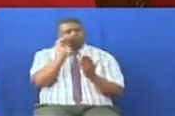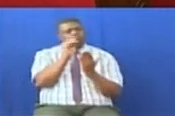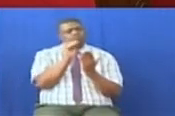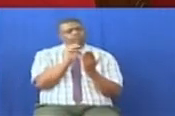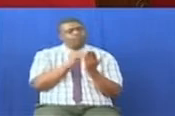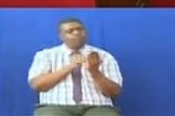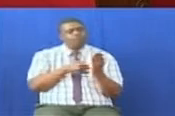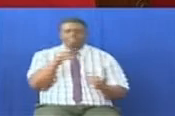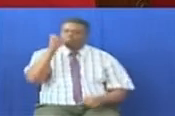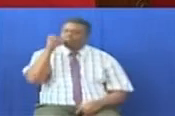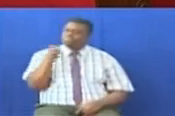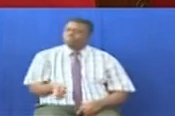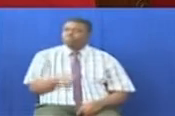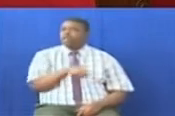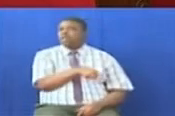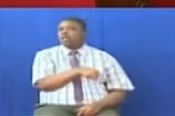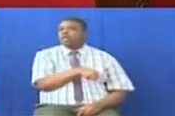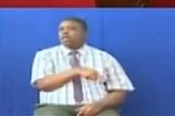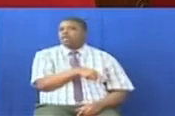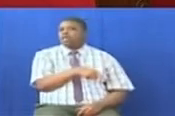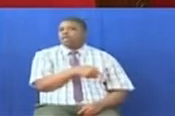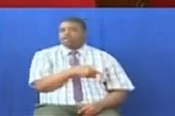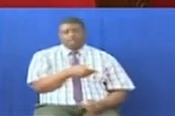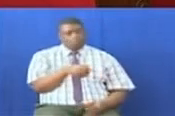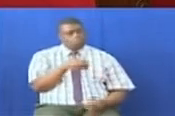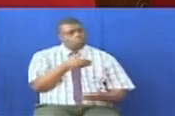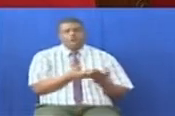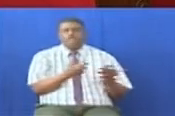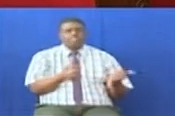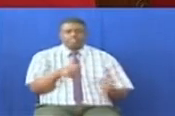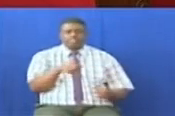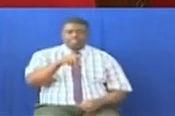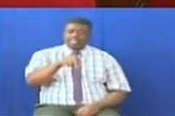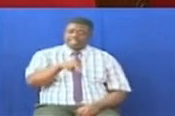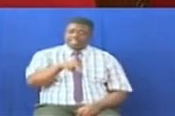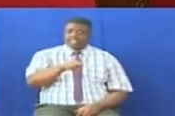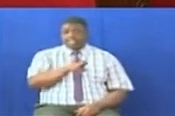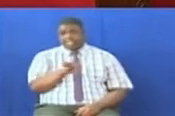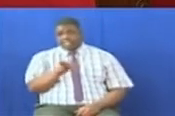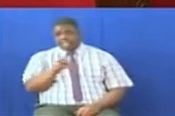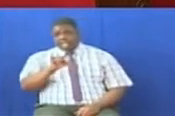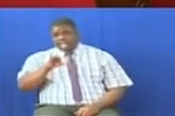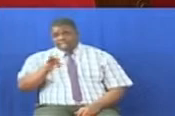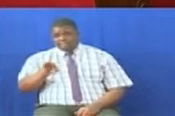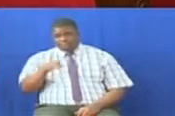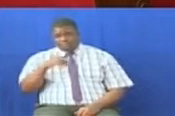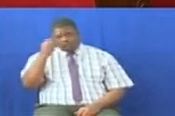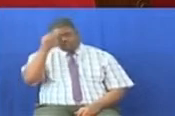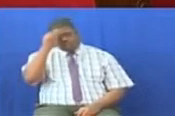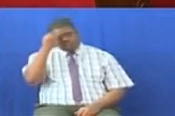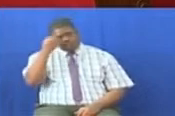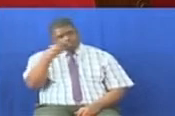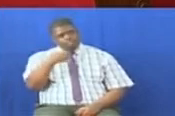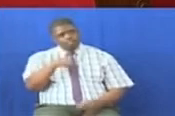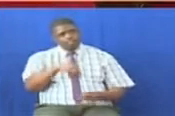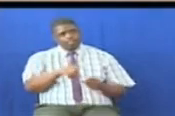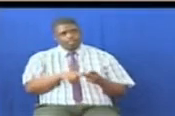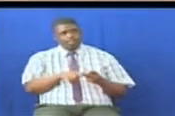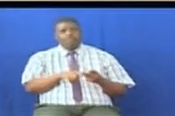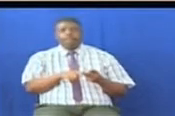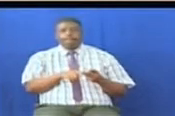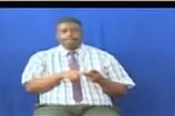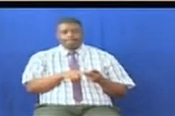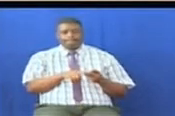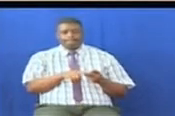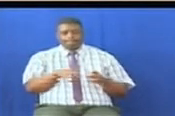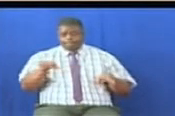zimekosewa kujazwa, kwa nini NHIF wasitoe elimu ya namna kujaza fomu hizo? Lakini